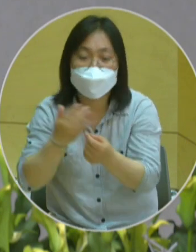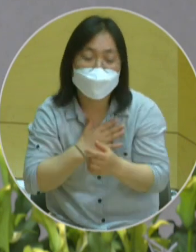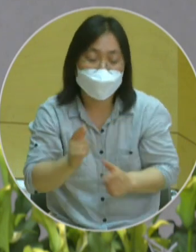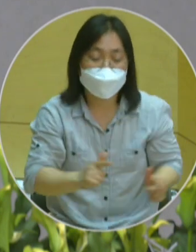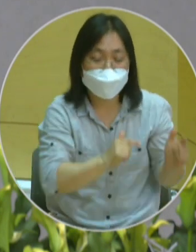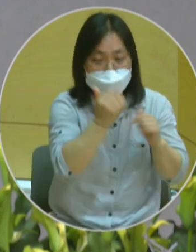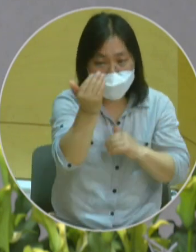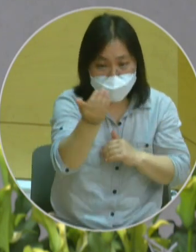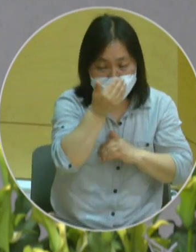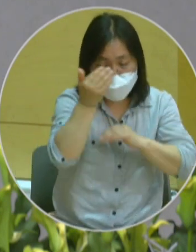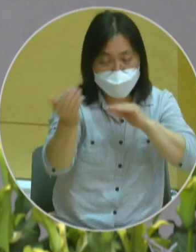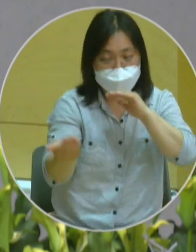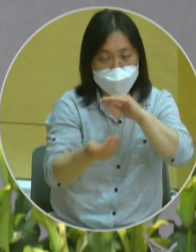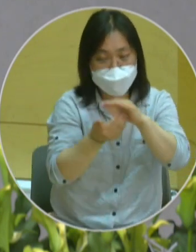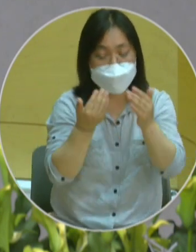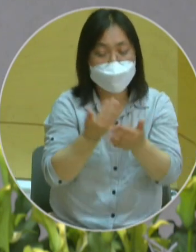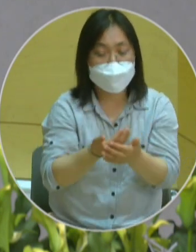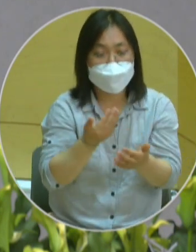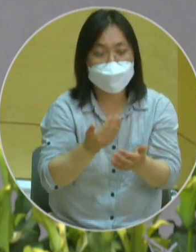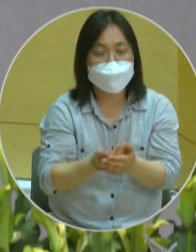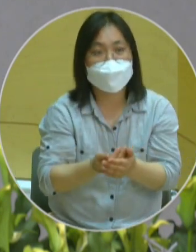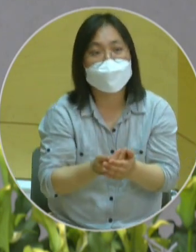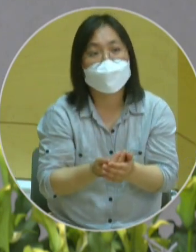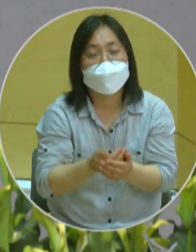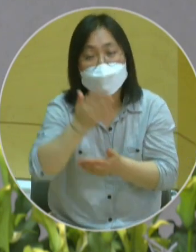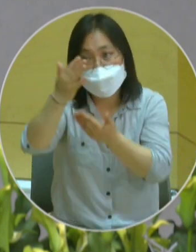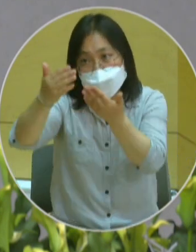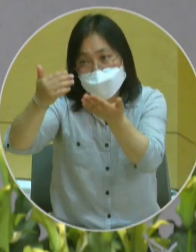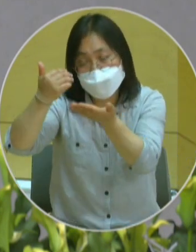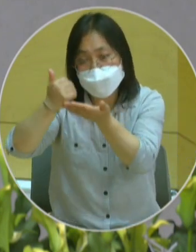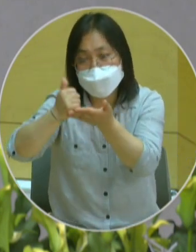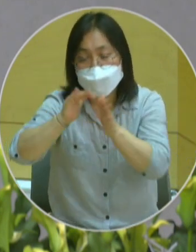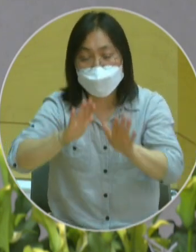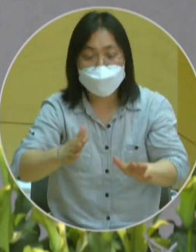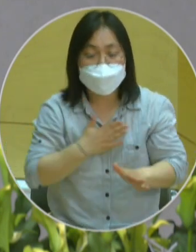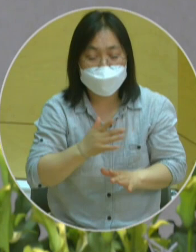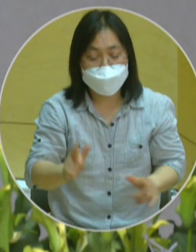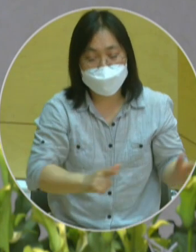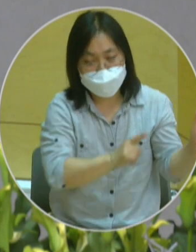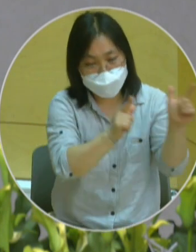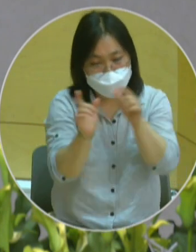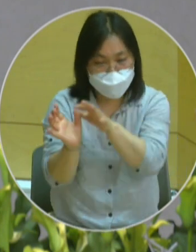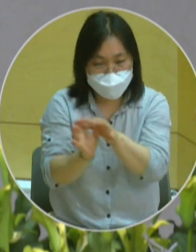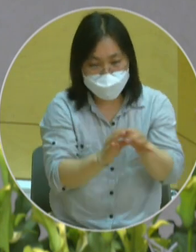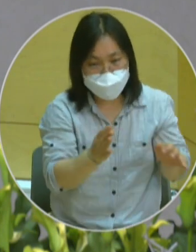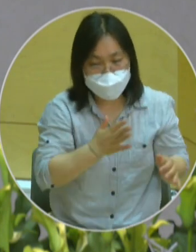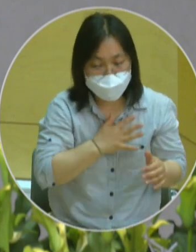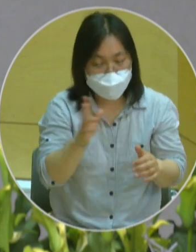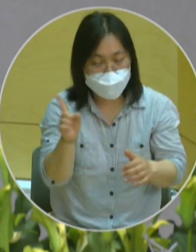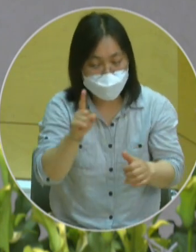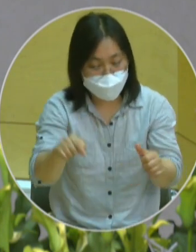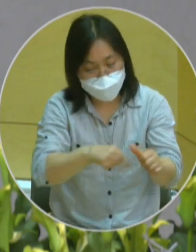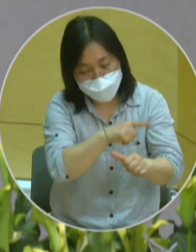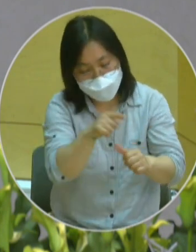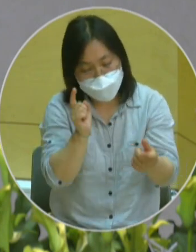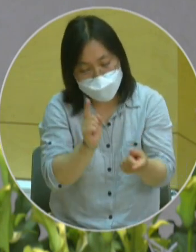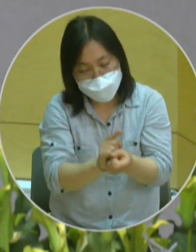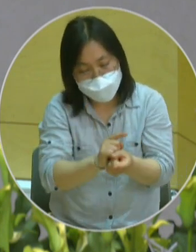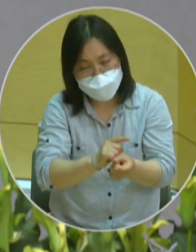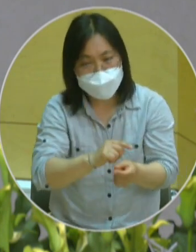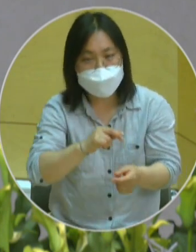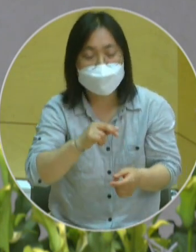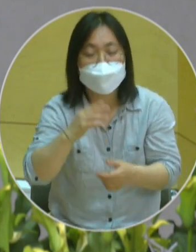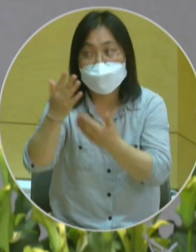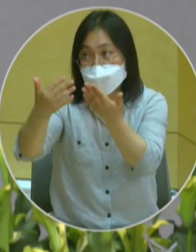삶 속에 거룩함이 이루어지게 하시고 하나님 오늘 내 삶을 통해서 내가 어떤 형편에 있든지 간에 오늘 내 삶